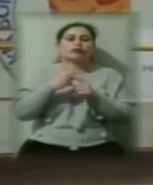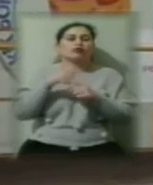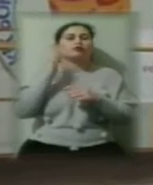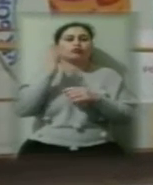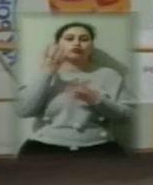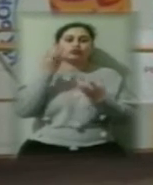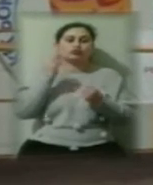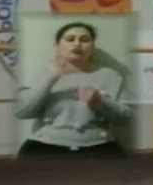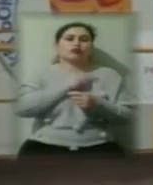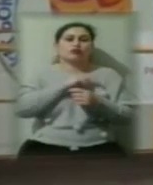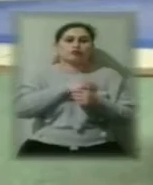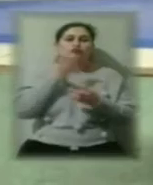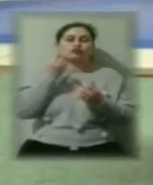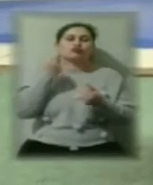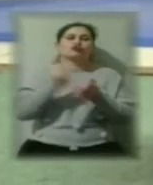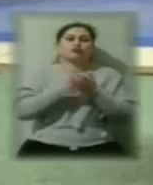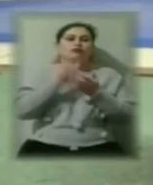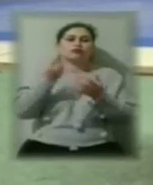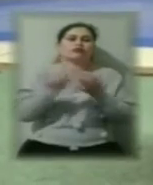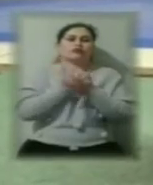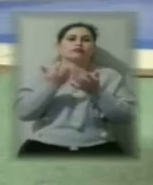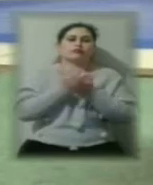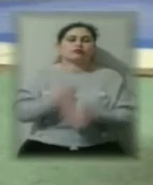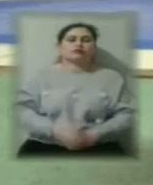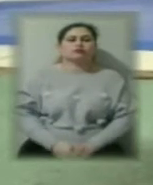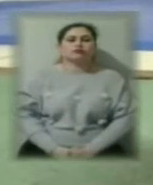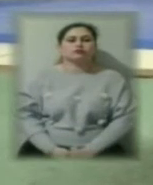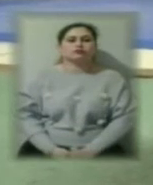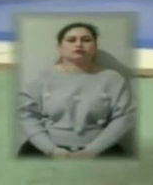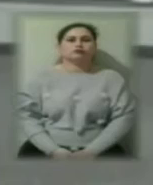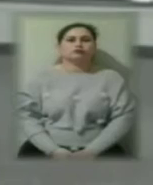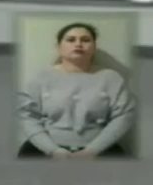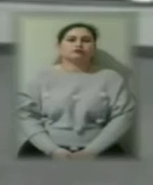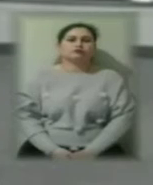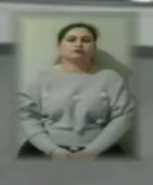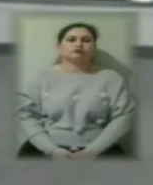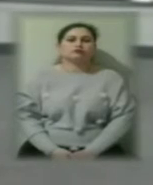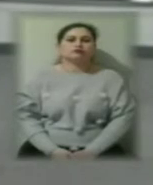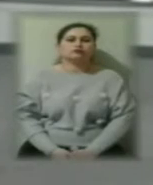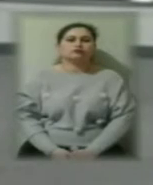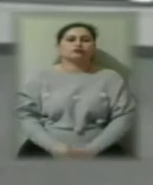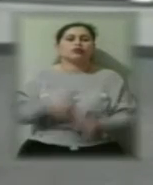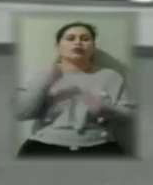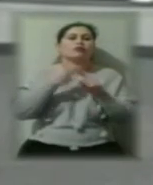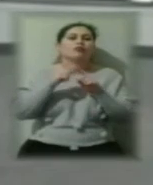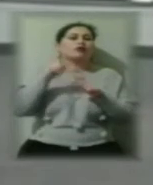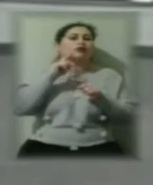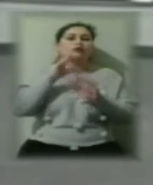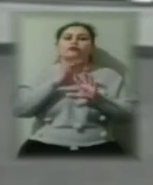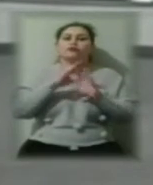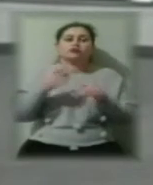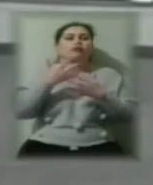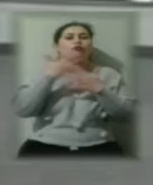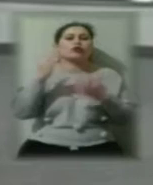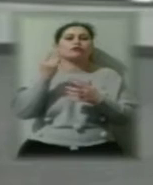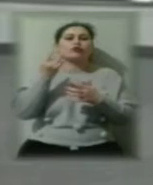будемо перемагати і далі. Аліна Макляк, Ігор Печенко. Новини на Суспільному. Херсон. На цю годину у мене все. Більше інформації дізнаватись